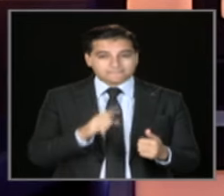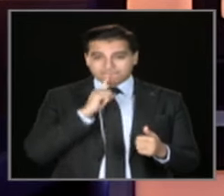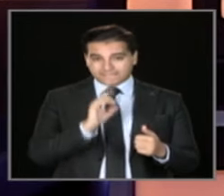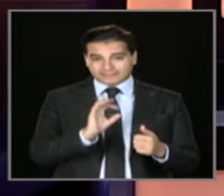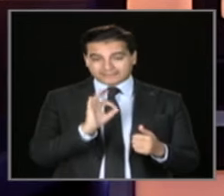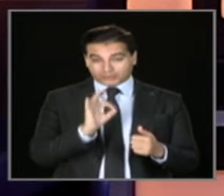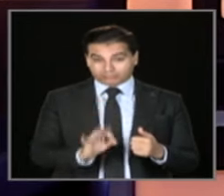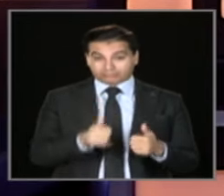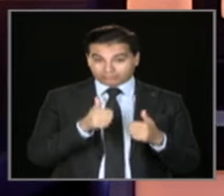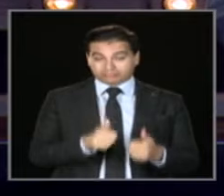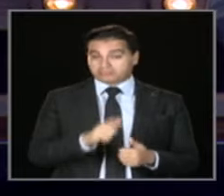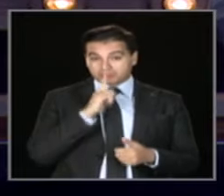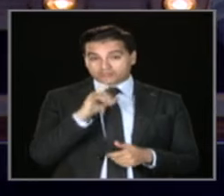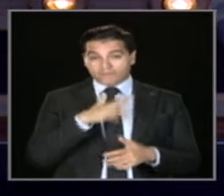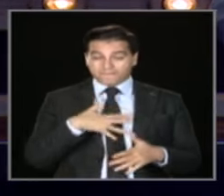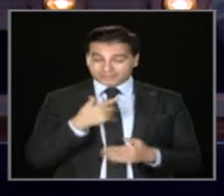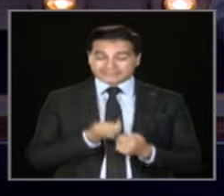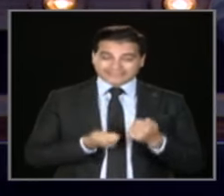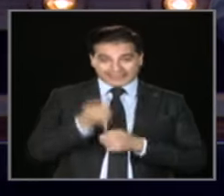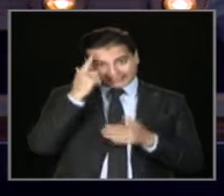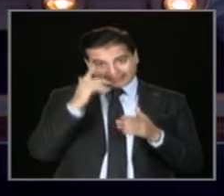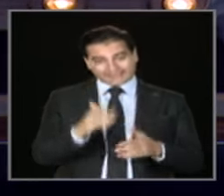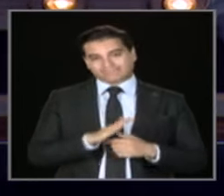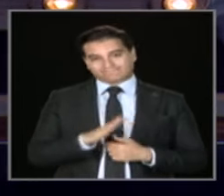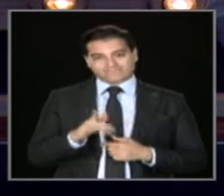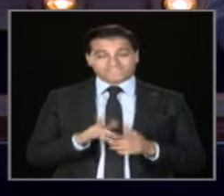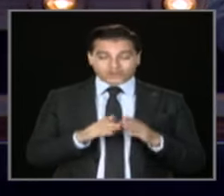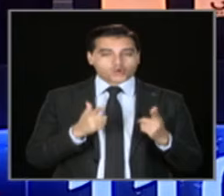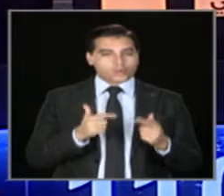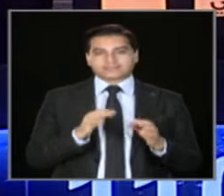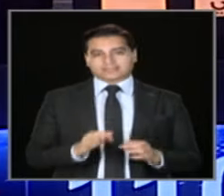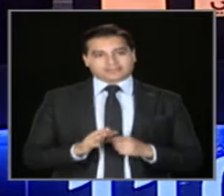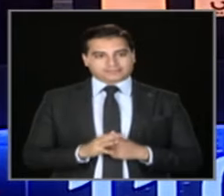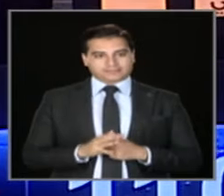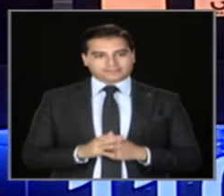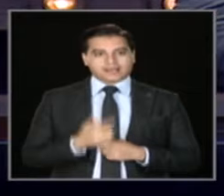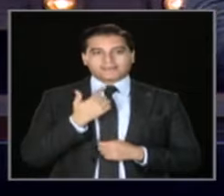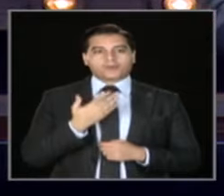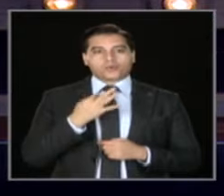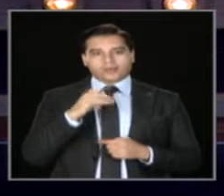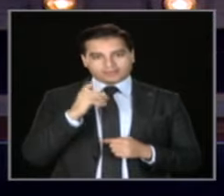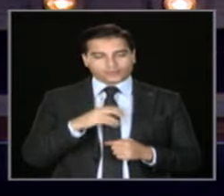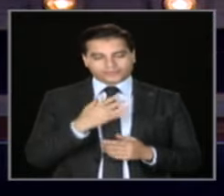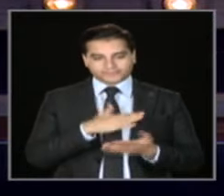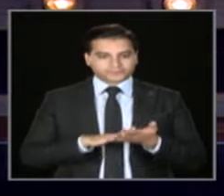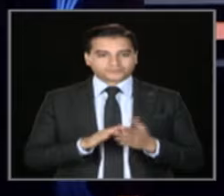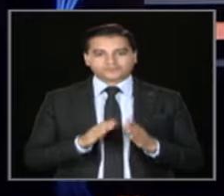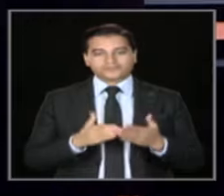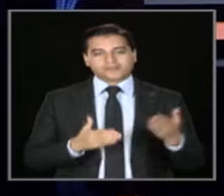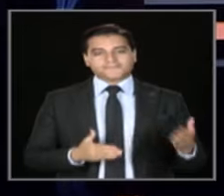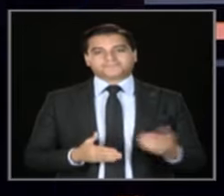ولكن يعني محتاجين مزيد من التركيز بس فريق كويس جدا بتمنى لكم كل التوفيق نح كها فريق